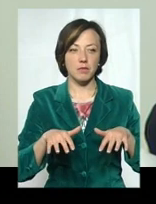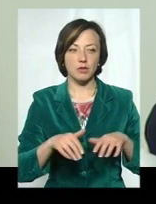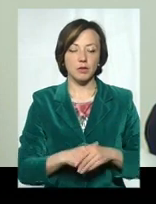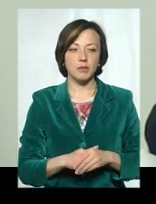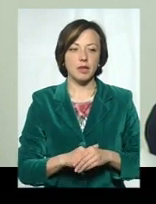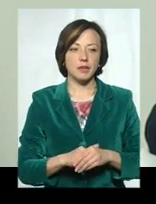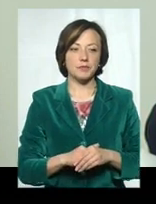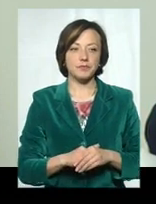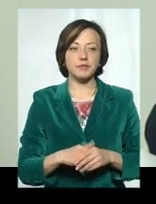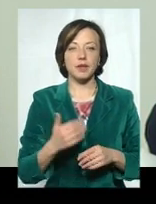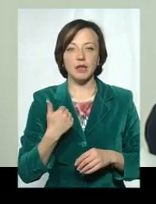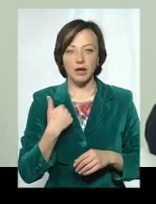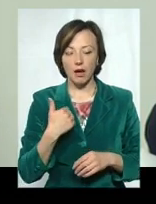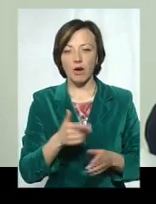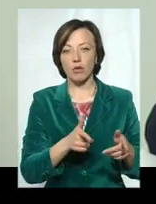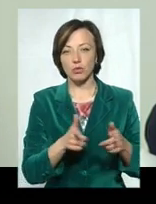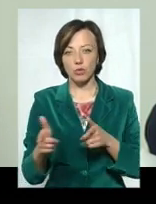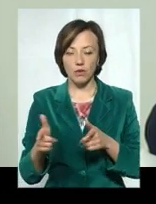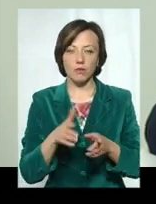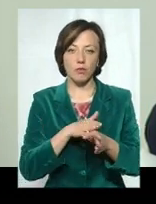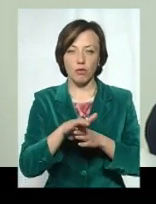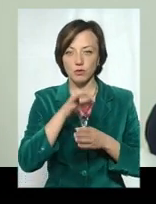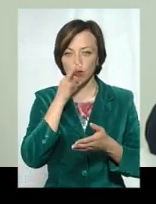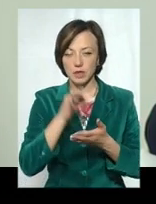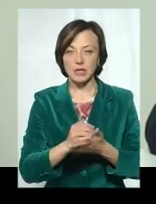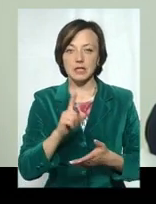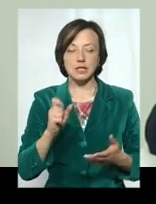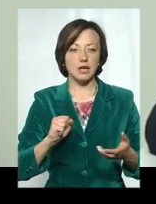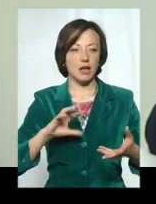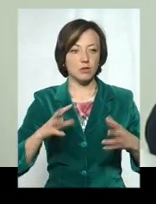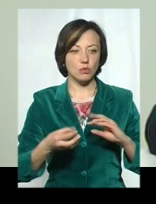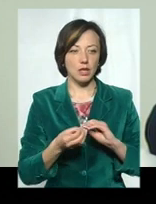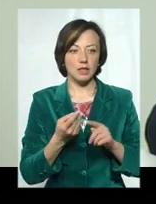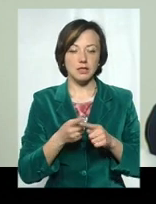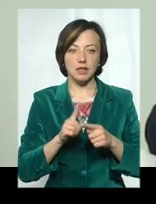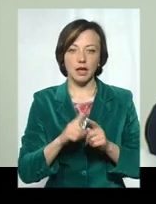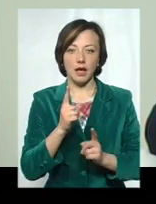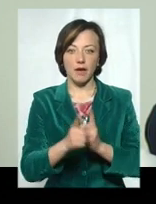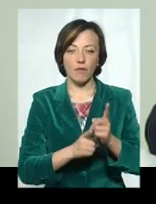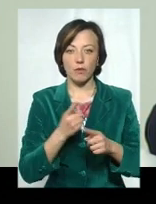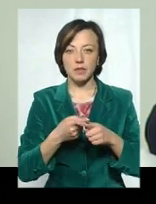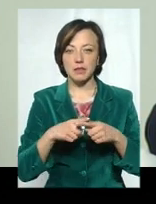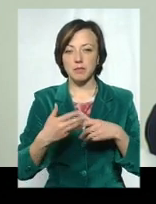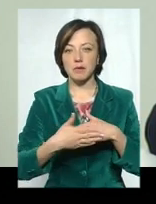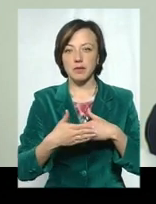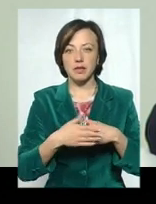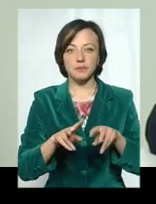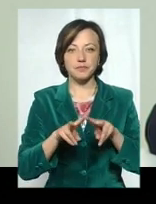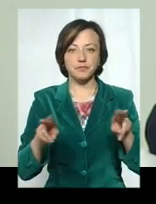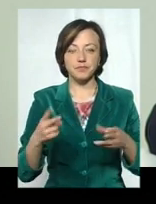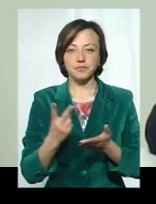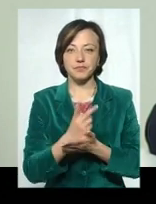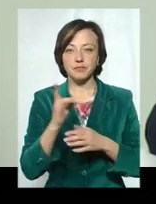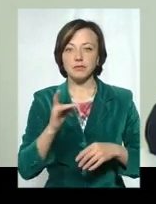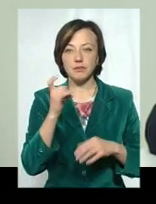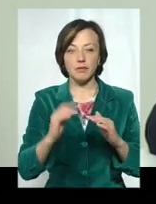І я готовий нести повну відповідальність за результат цієї реформи. Це приблизно буде те ж саме, що ми вдвічі